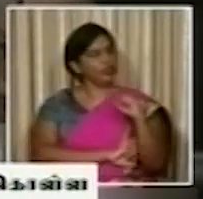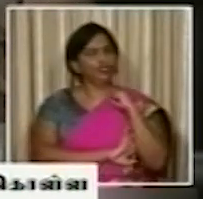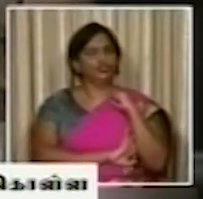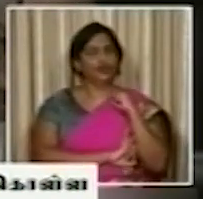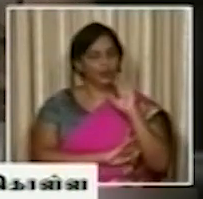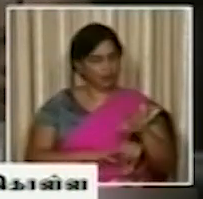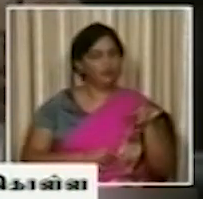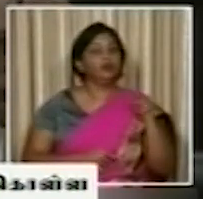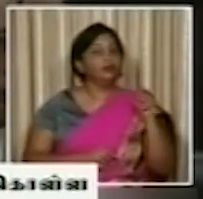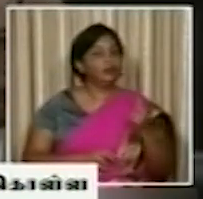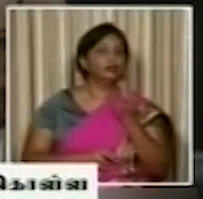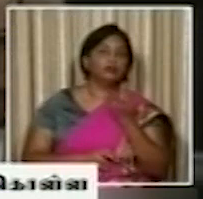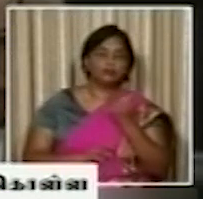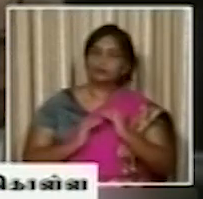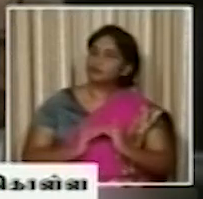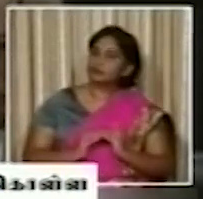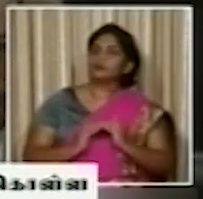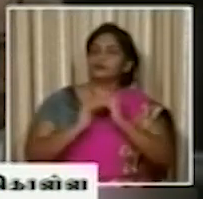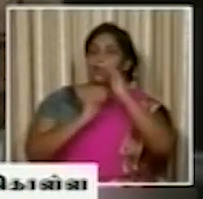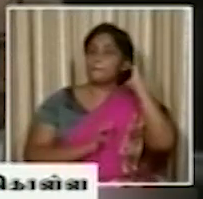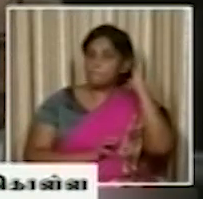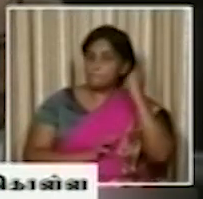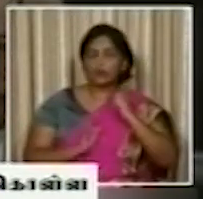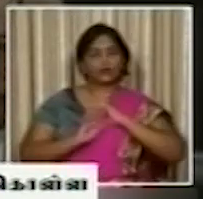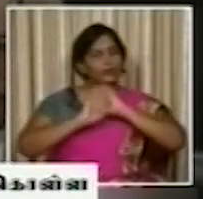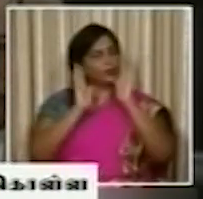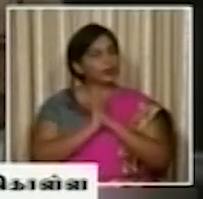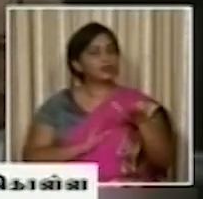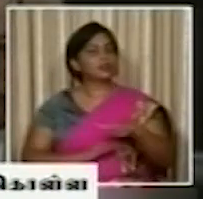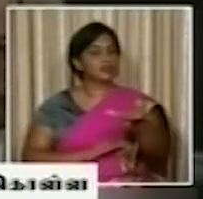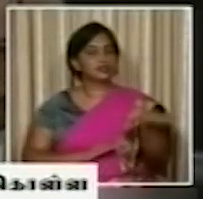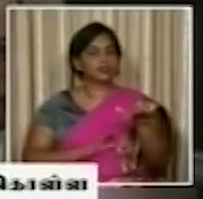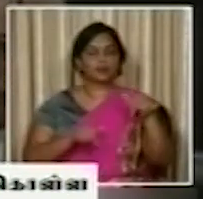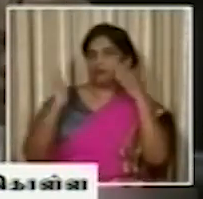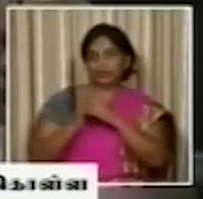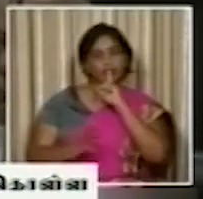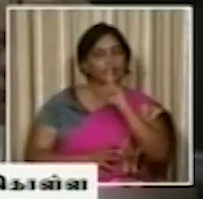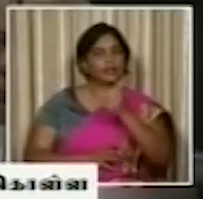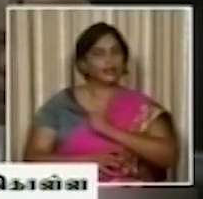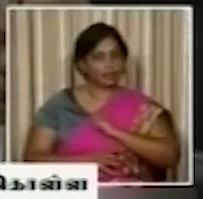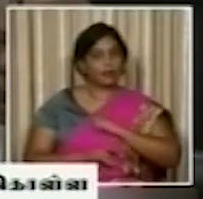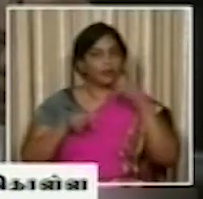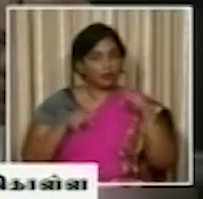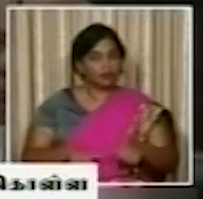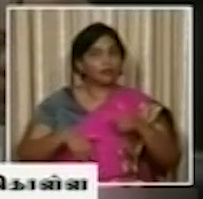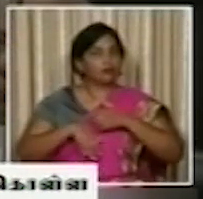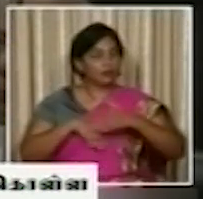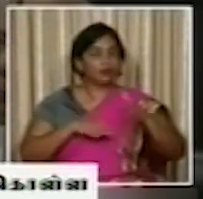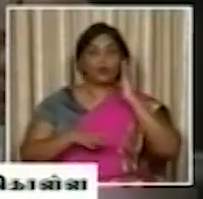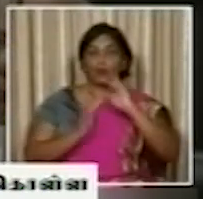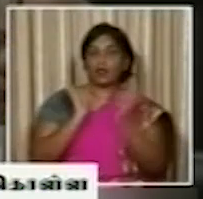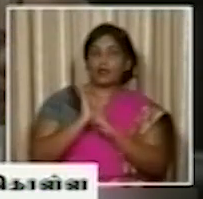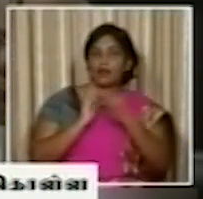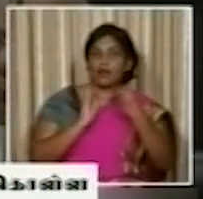வருடத்தில் இதே கால பகுதியில் ரூபா 363 இருந்த அமெரிக்க டாலரின் பெறுமதி நேற்றைய நிலவரப்படி ரூபா 308 வீழ்ச்சி